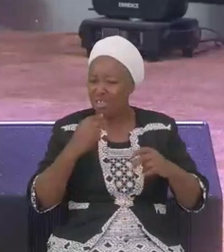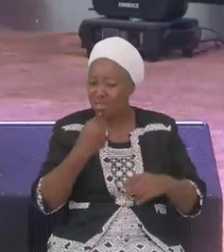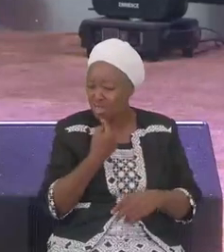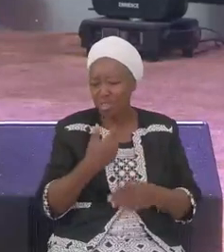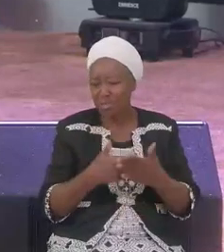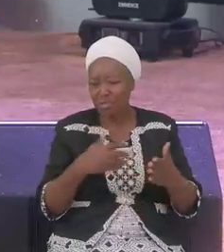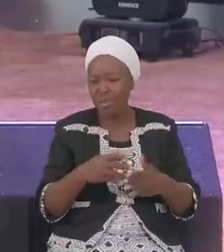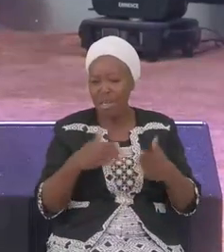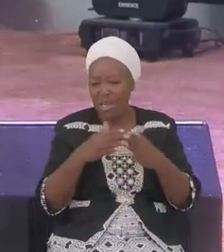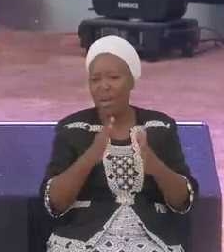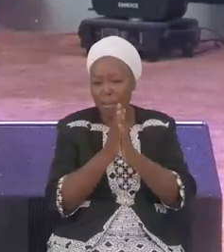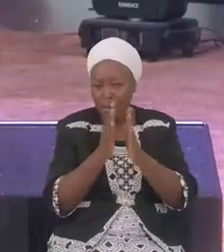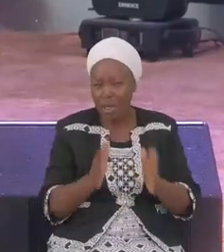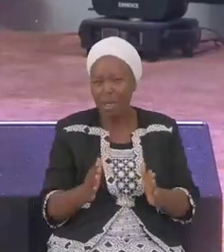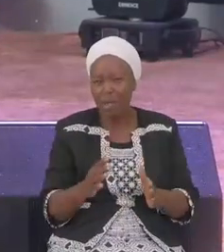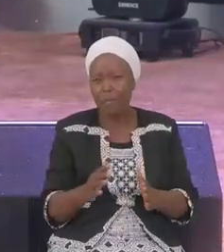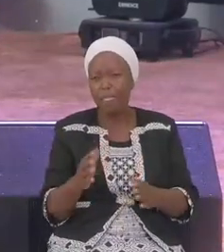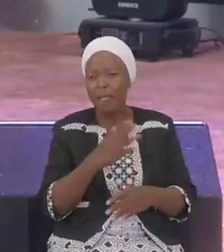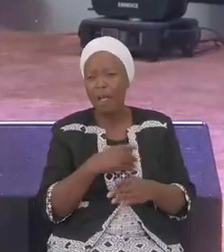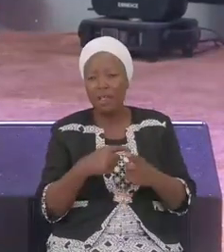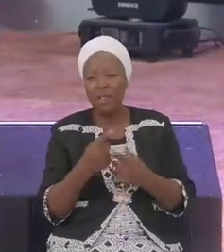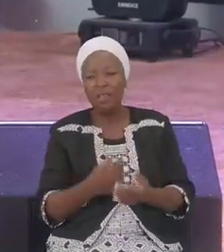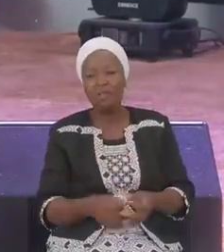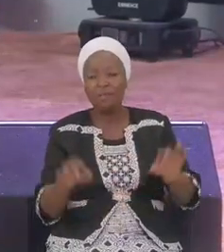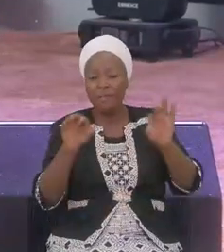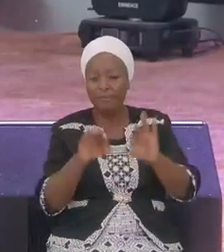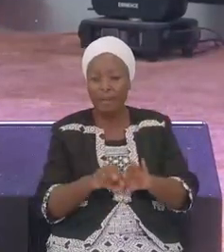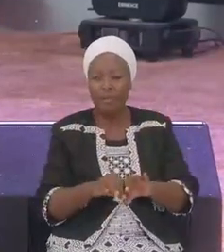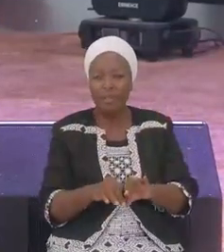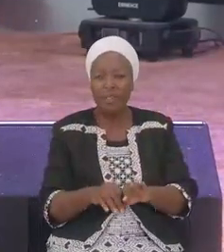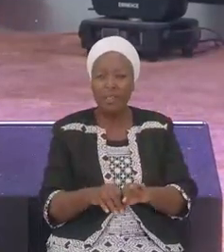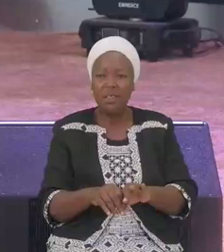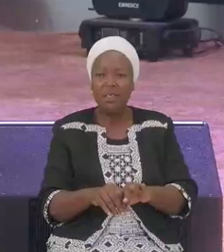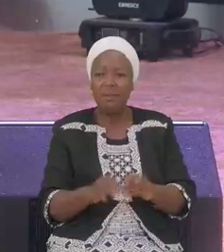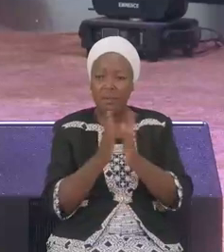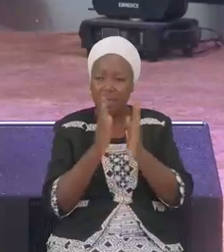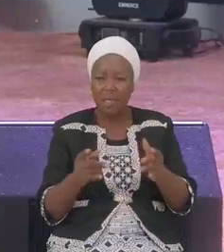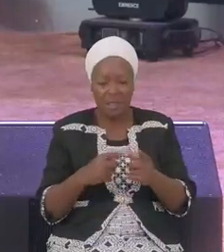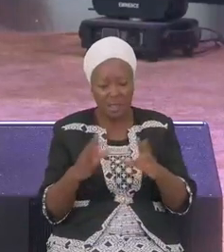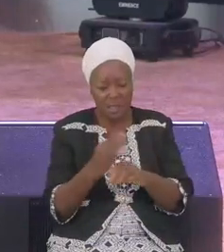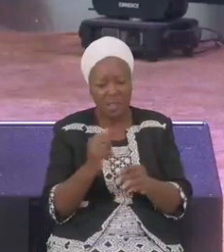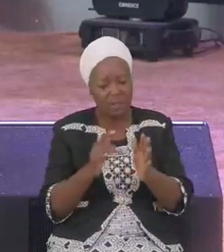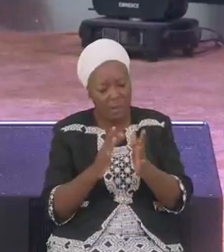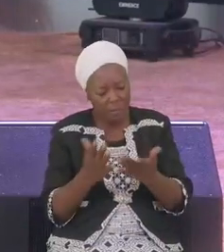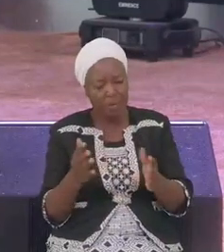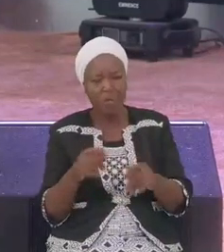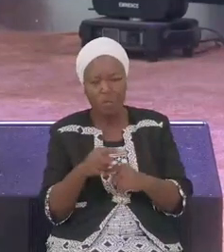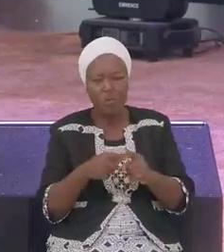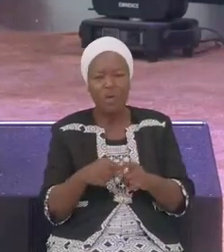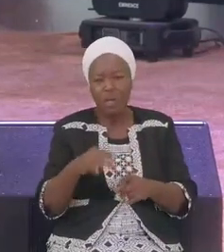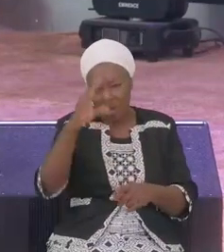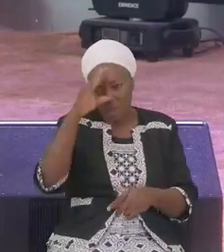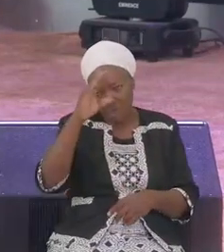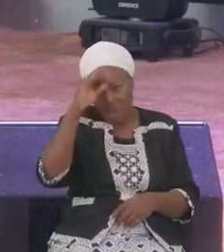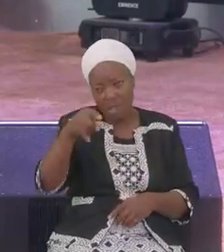il dirigeait la prière à l'autel de la famille. Quand l'enfant prend la Bible, lorsqu'il était avec nous, il va partager